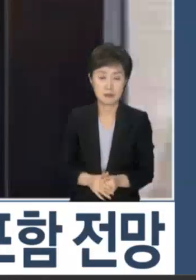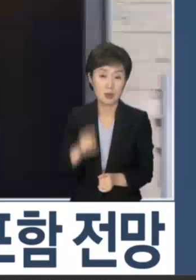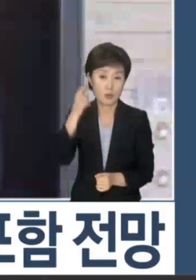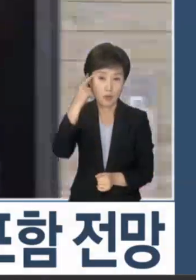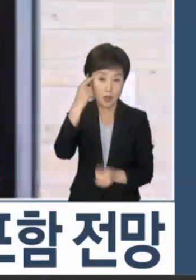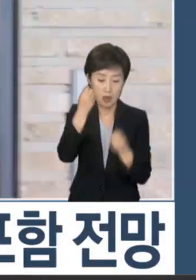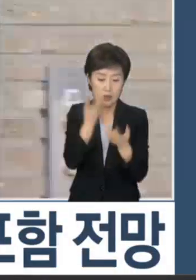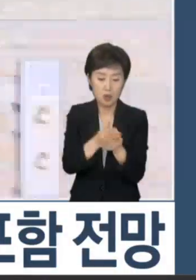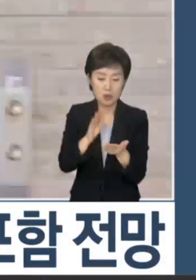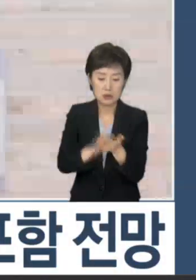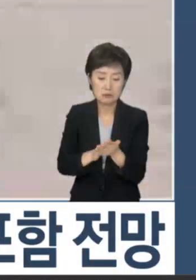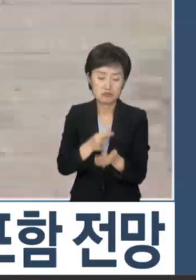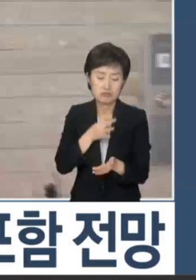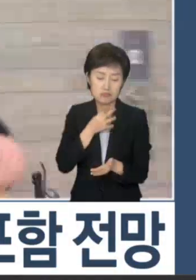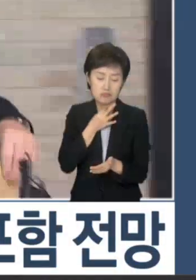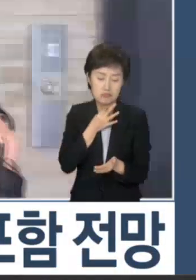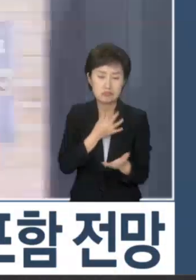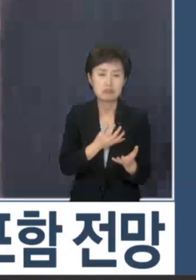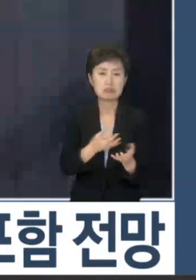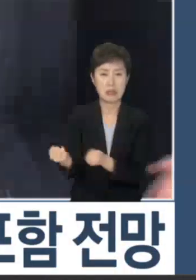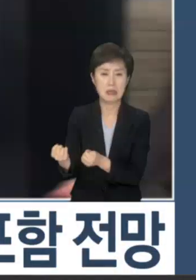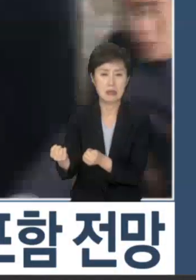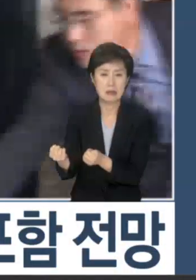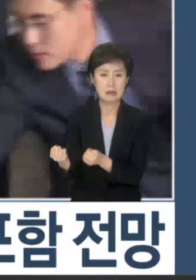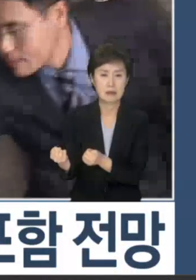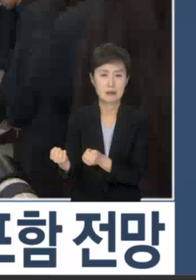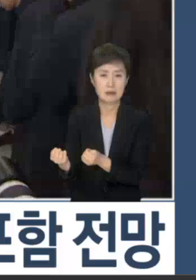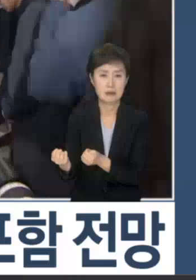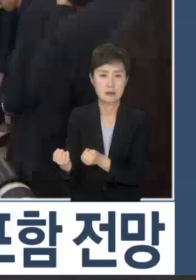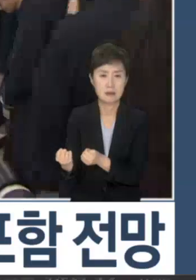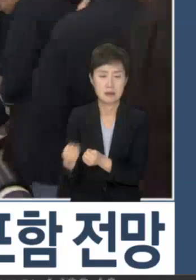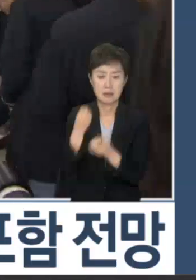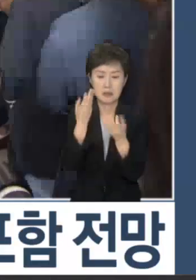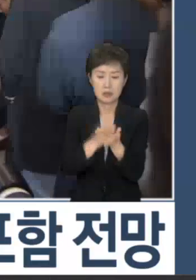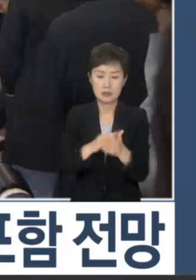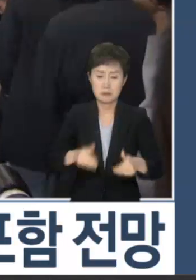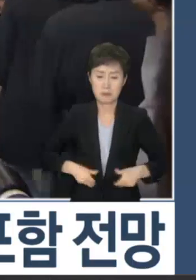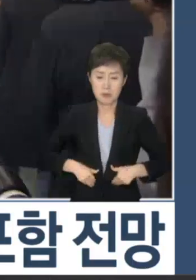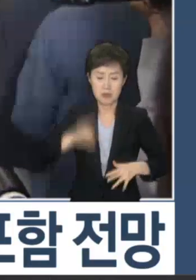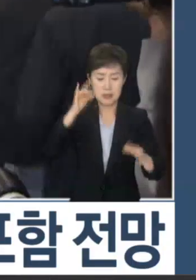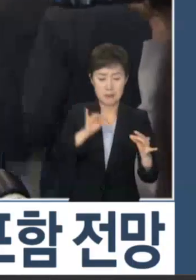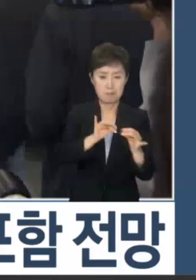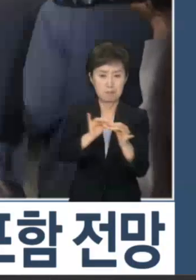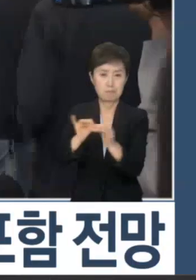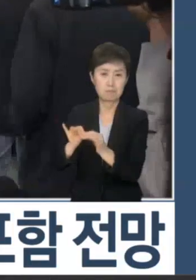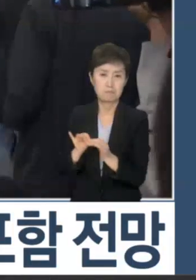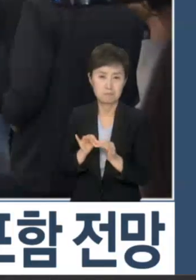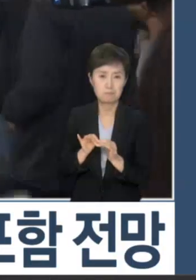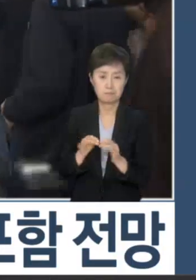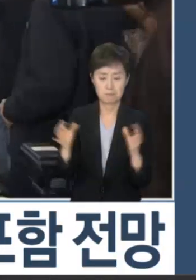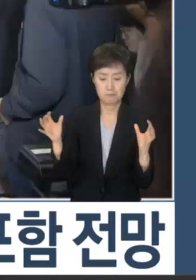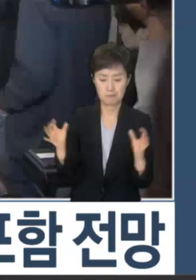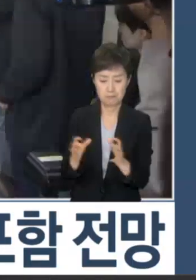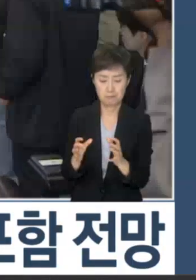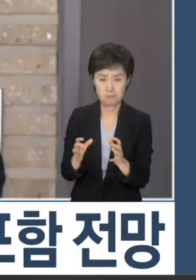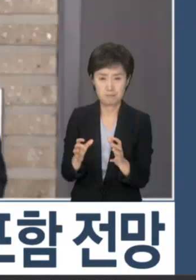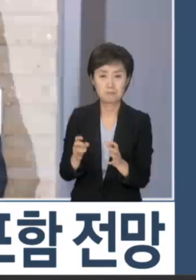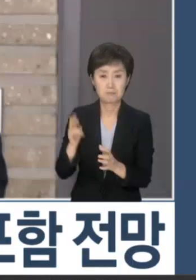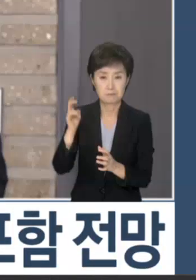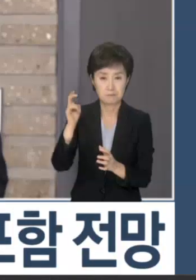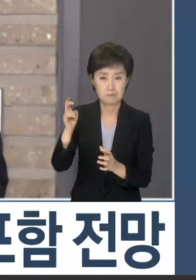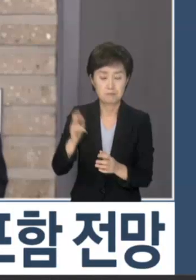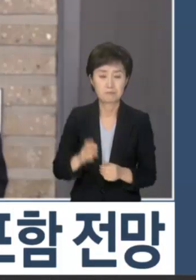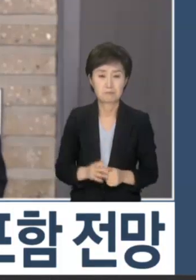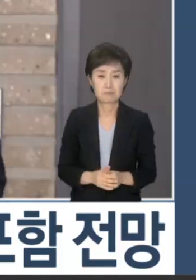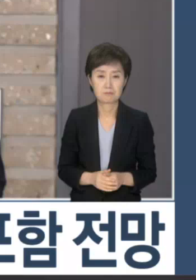참여하시는 혁신위원들이 하나같은 의지를 갖고 동의를 다 하고 있다고 하는